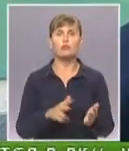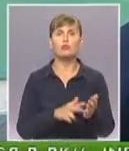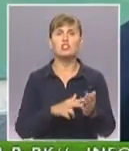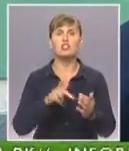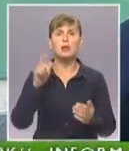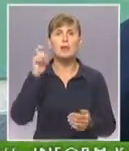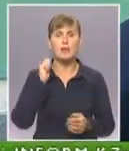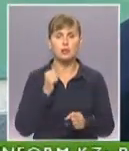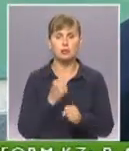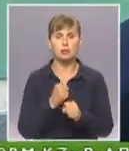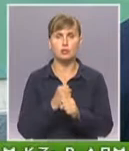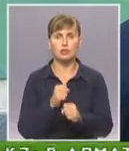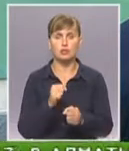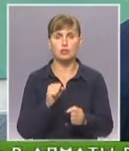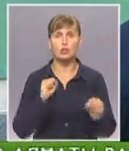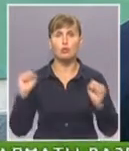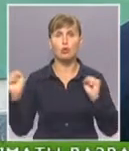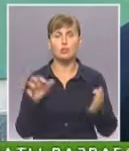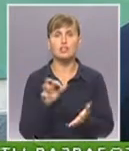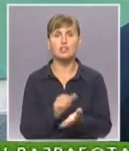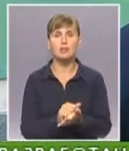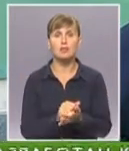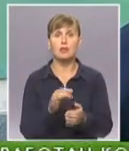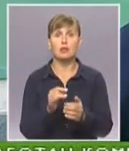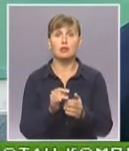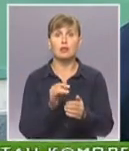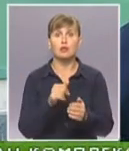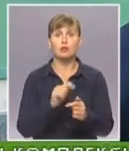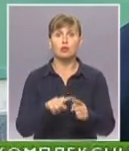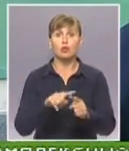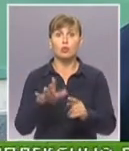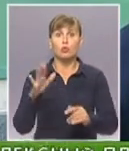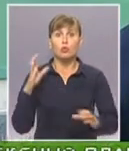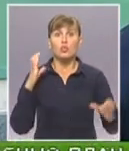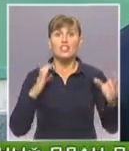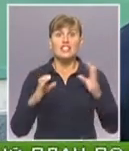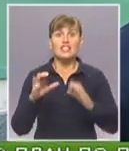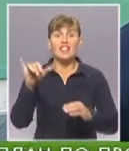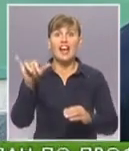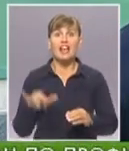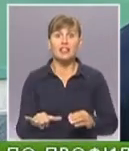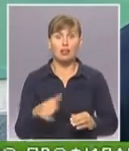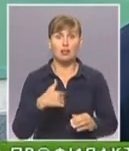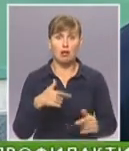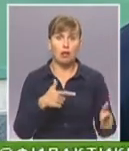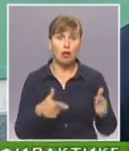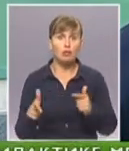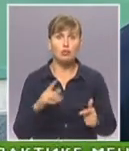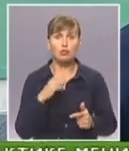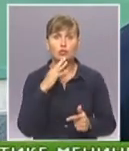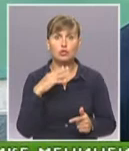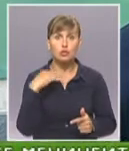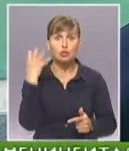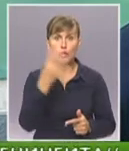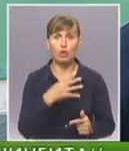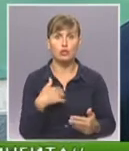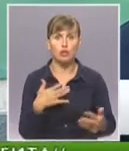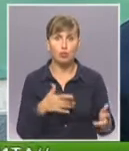лет. Я вот впереди вот будет универсиада, я к ней готовился уже. 4 года к ней как